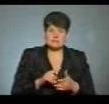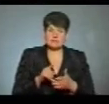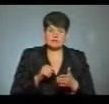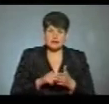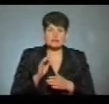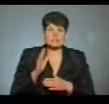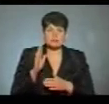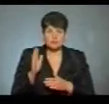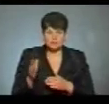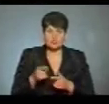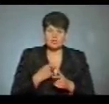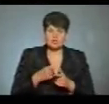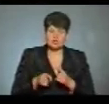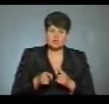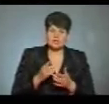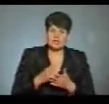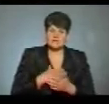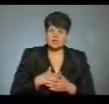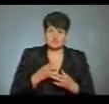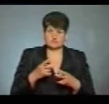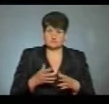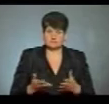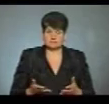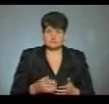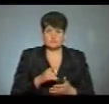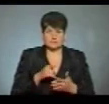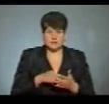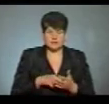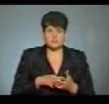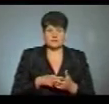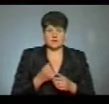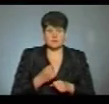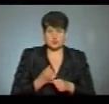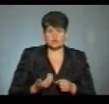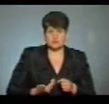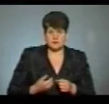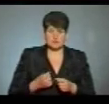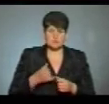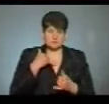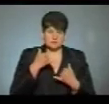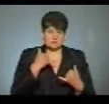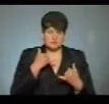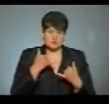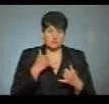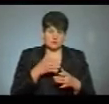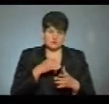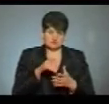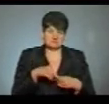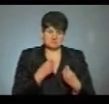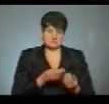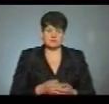майбутнє, чи воно є неактуальним? Дякую за запитання. Нагадую, працюємо наживо. Будуть запитання, будь ласка, телефонуйте та